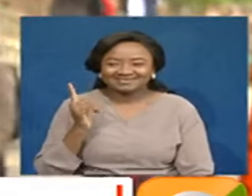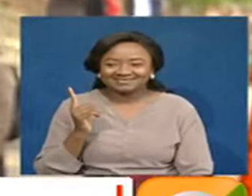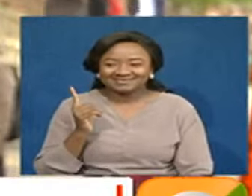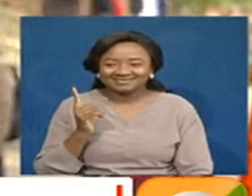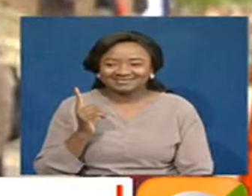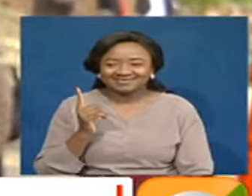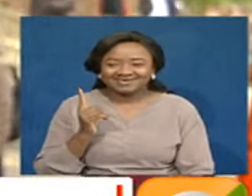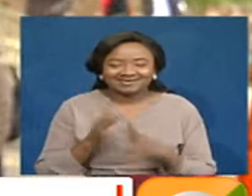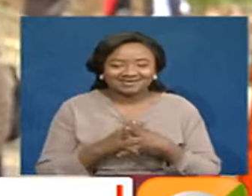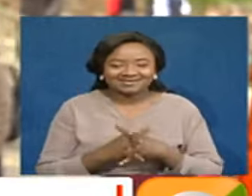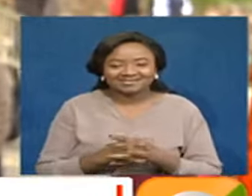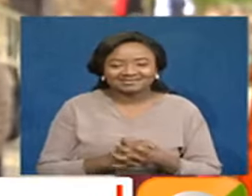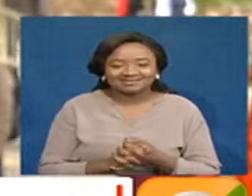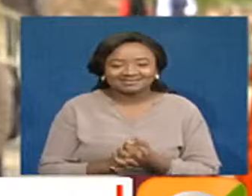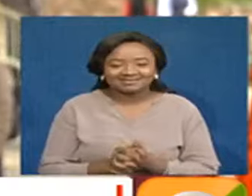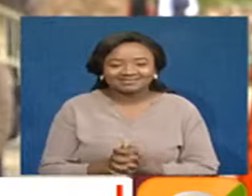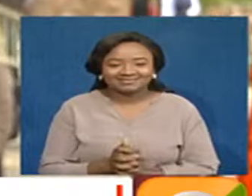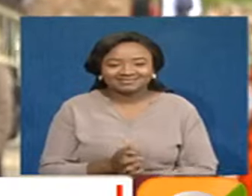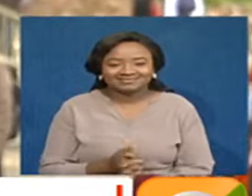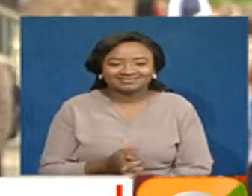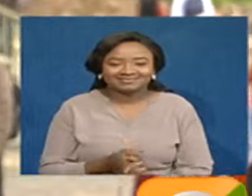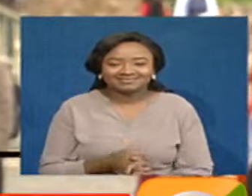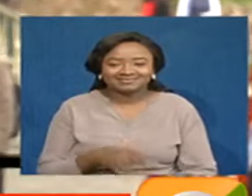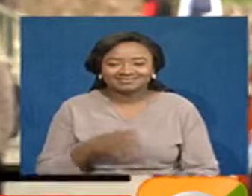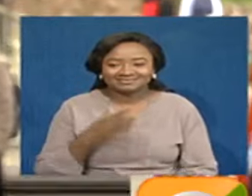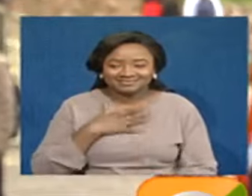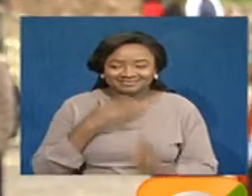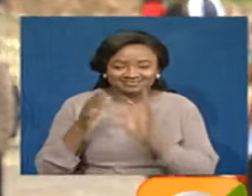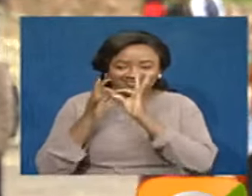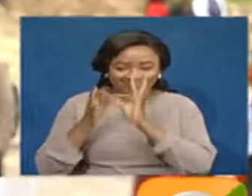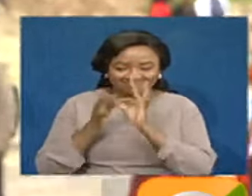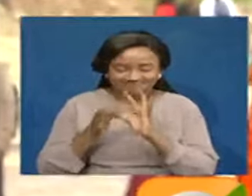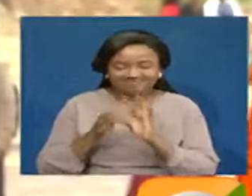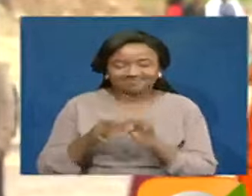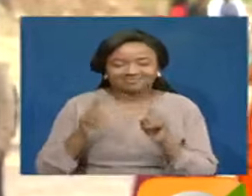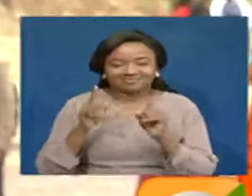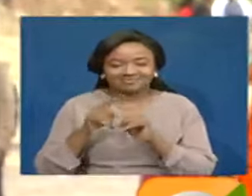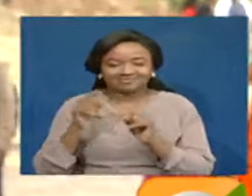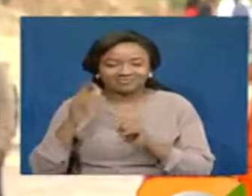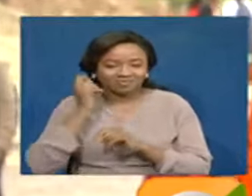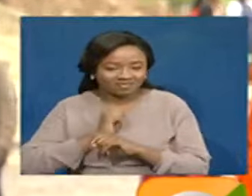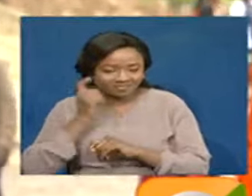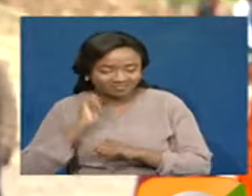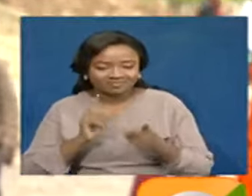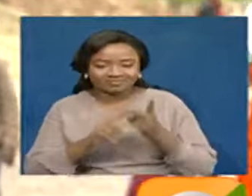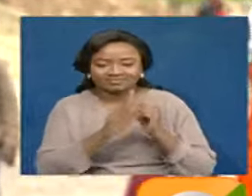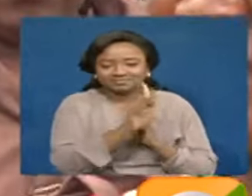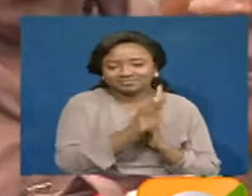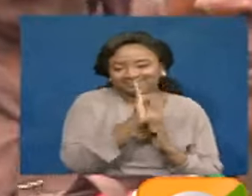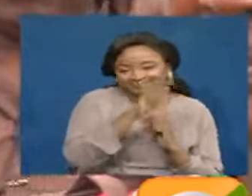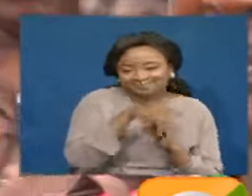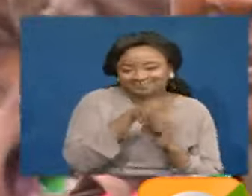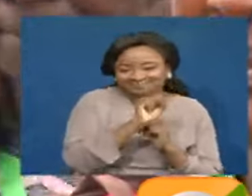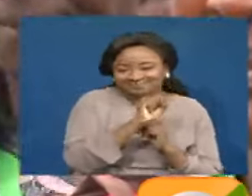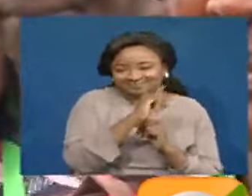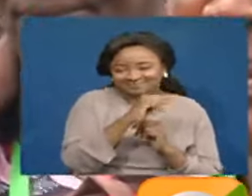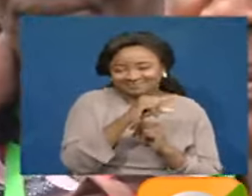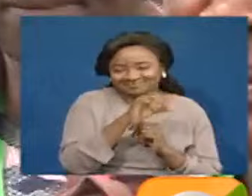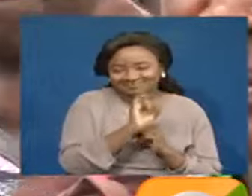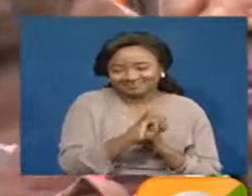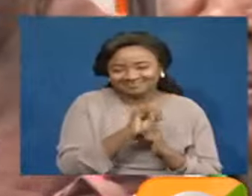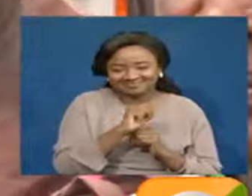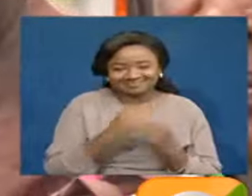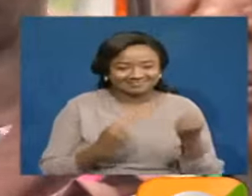kipaumbele kuhakikisha ya kwamba utamaduni wetu wa Kipsigis na wa Kalenjin kwa jumla imeimarishwa. Nimefurahi